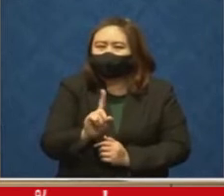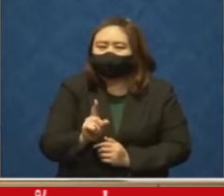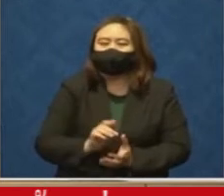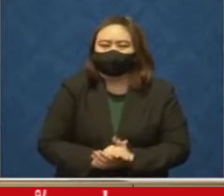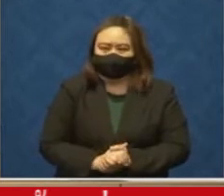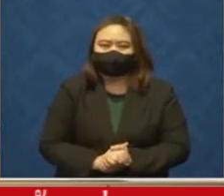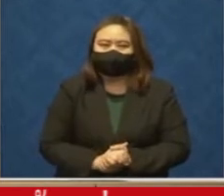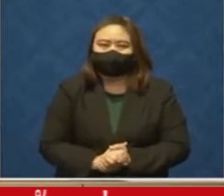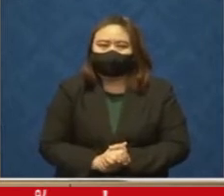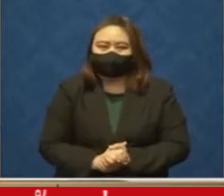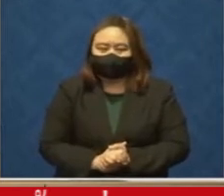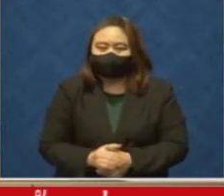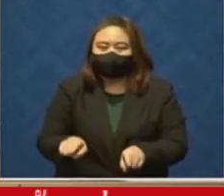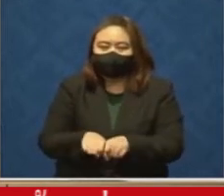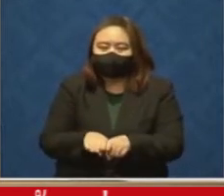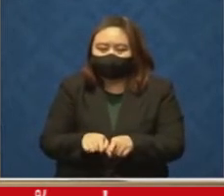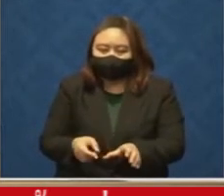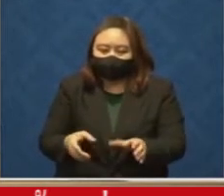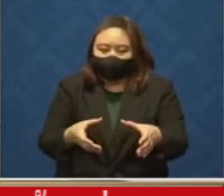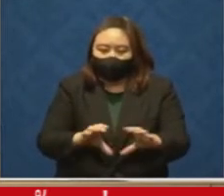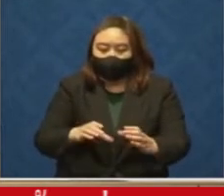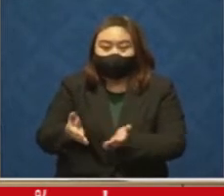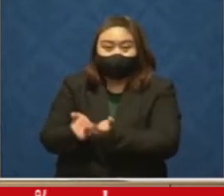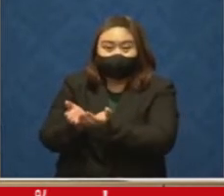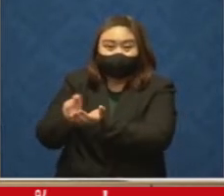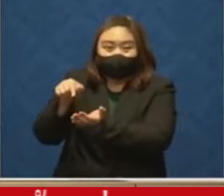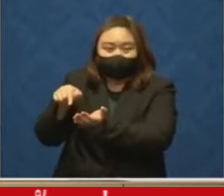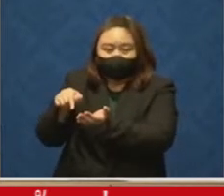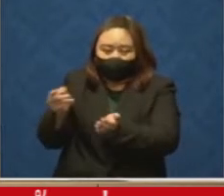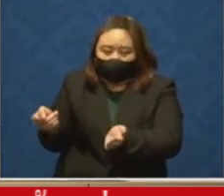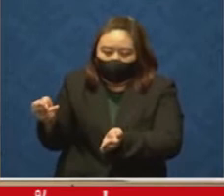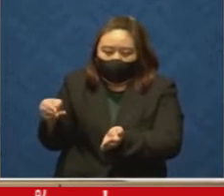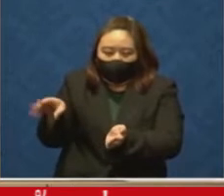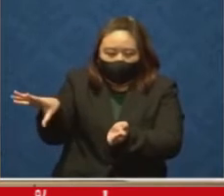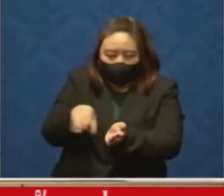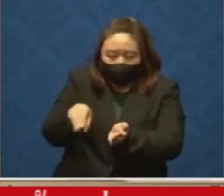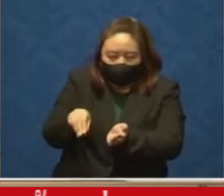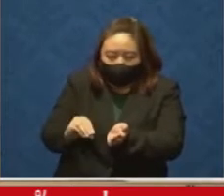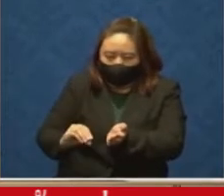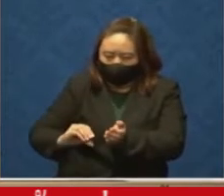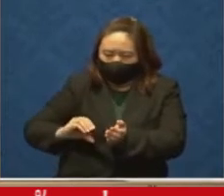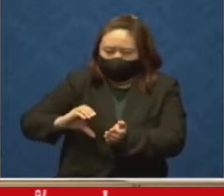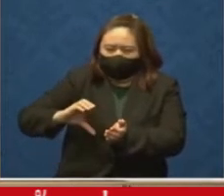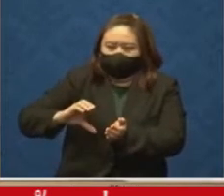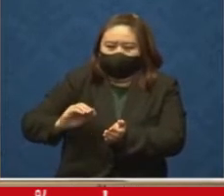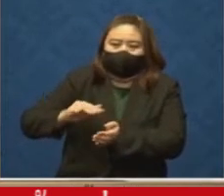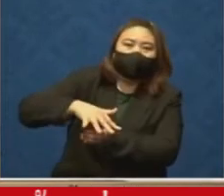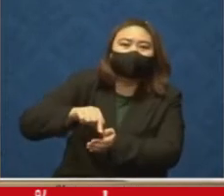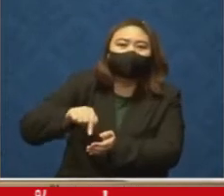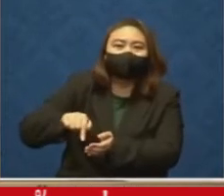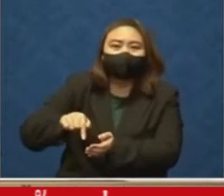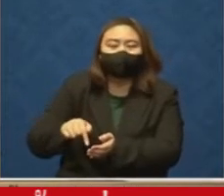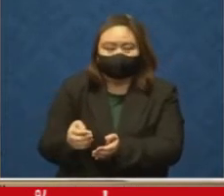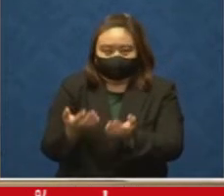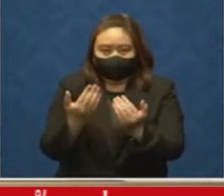สายเหตุก็คือว่าเติมน้มนล้นครับ หดน้มนจากเลือซึ่ไม่รู้ว่าพิสูรได้ไม่ได้นะครัแต่